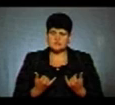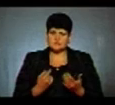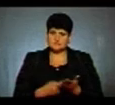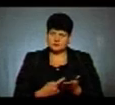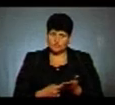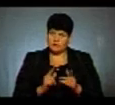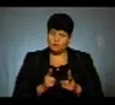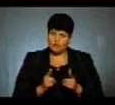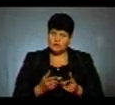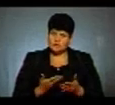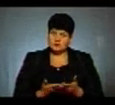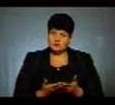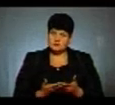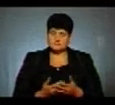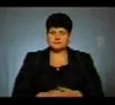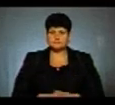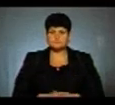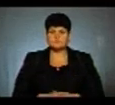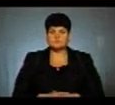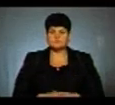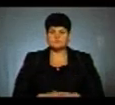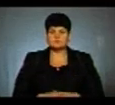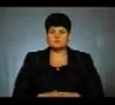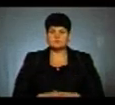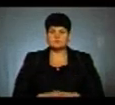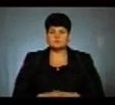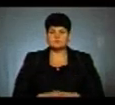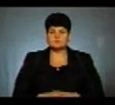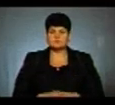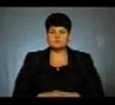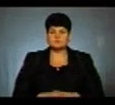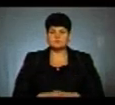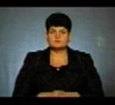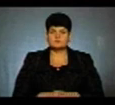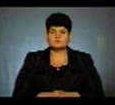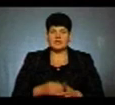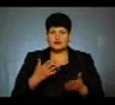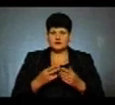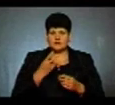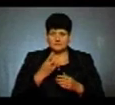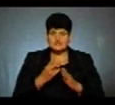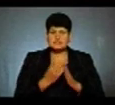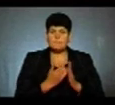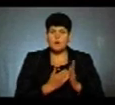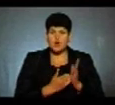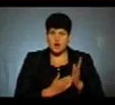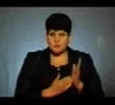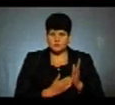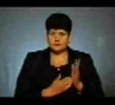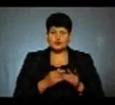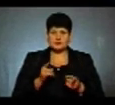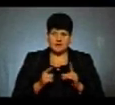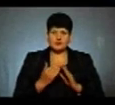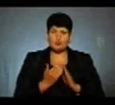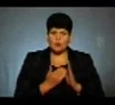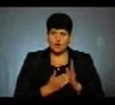чи ви погоджуєтеся з позицією пана Миколи? Пане Іване. Якщо дивитись програму, то справді в